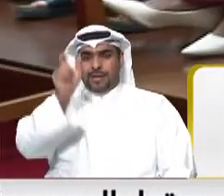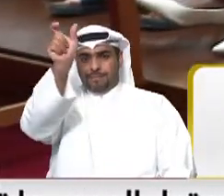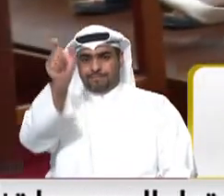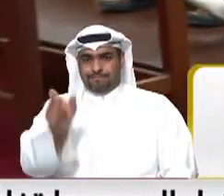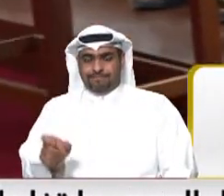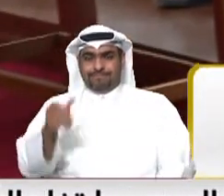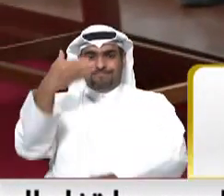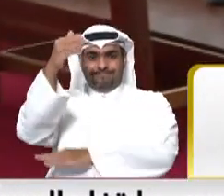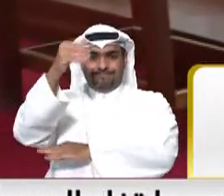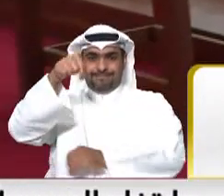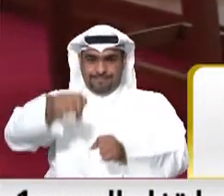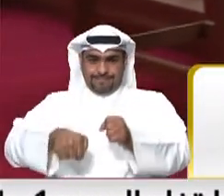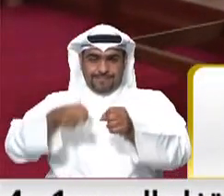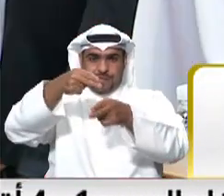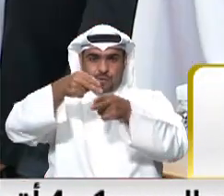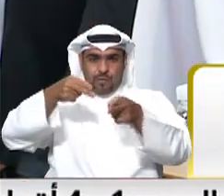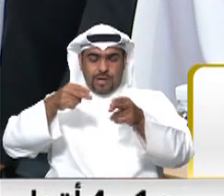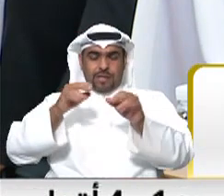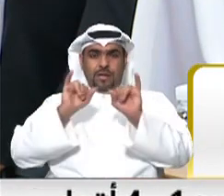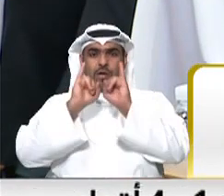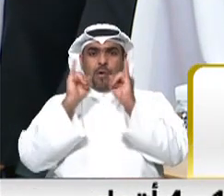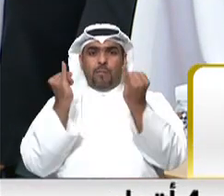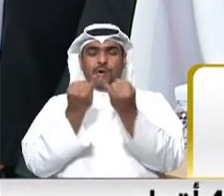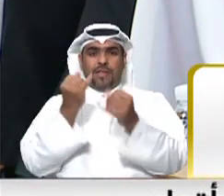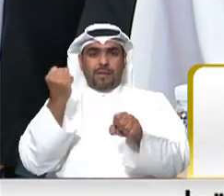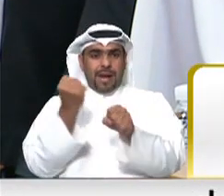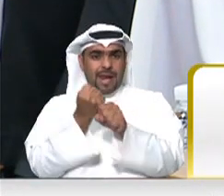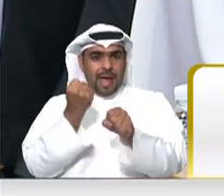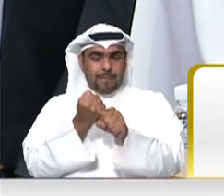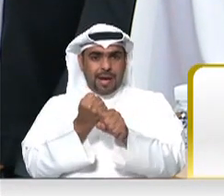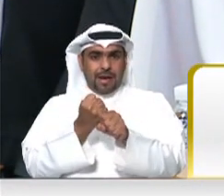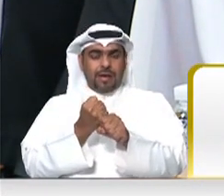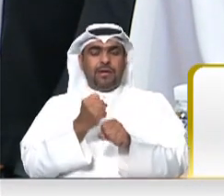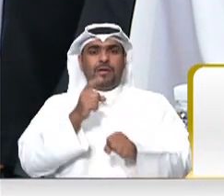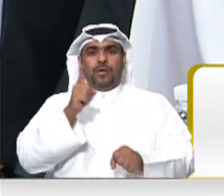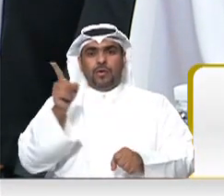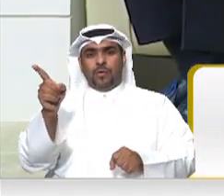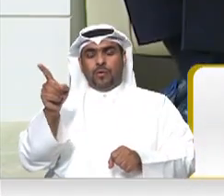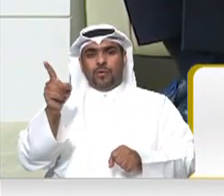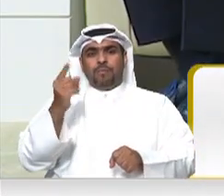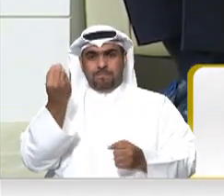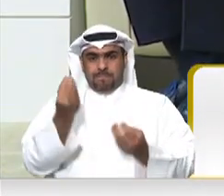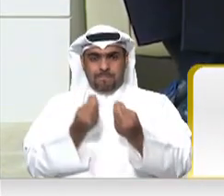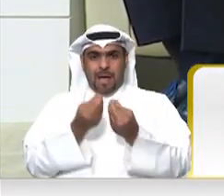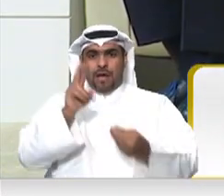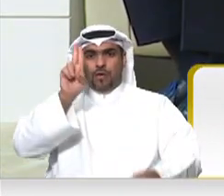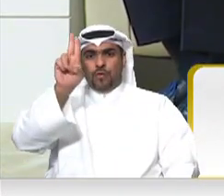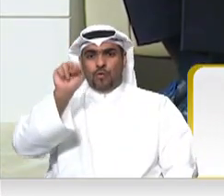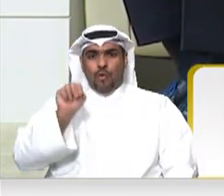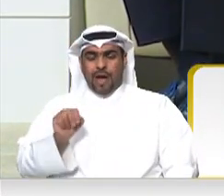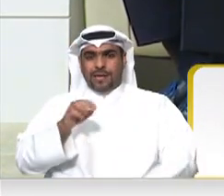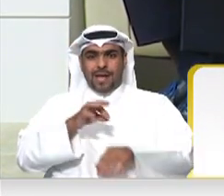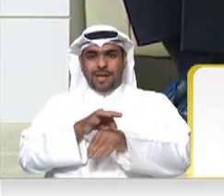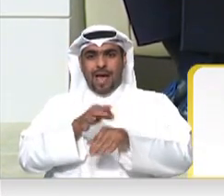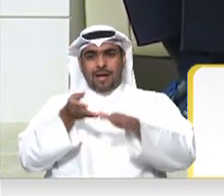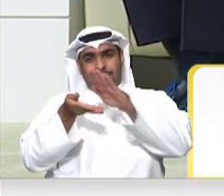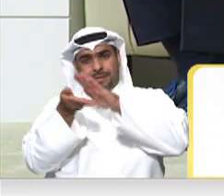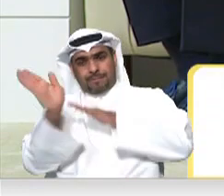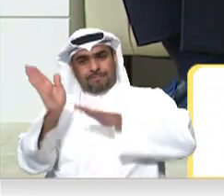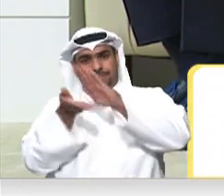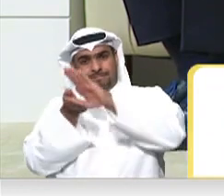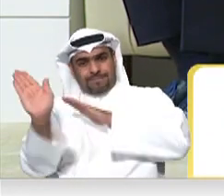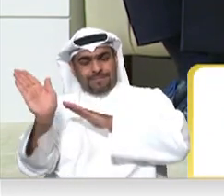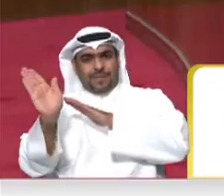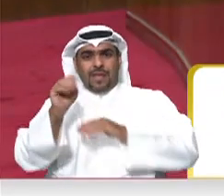ومنظمة العمل الدولية ووكالة الأمم المتحدة للهجرة، شاطرت دولة الكويت المجتمع الدولي احتفائه بيوم